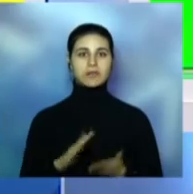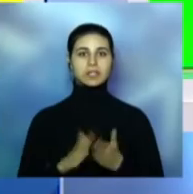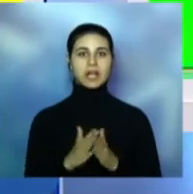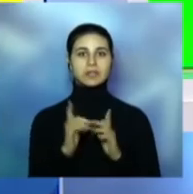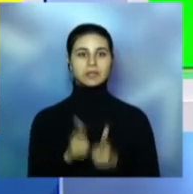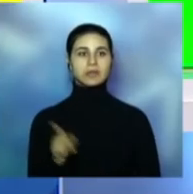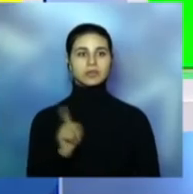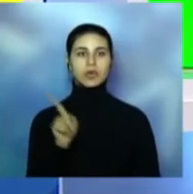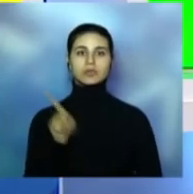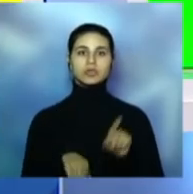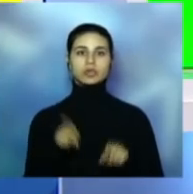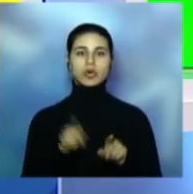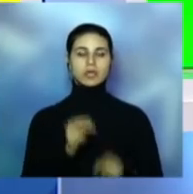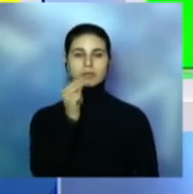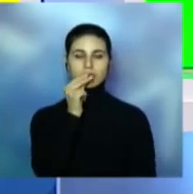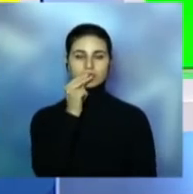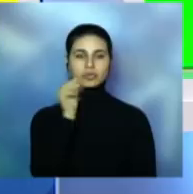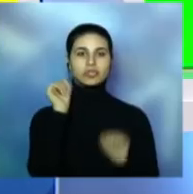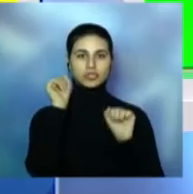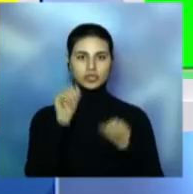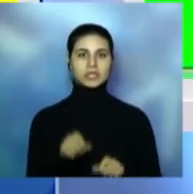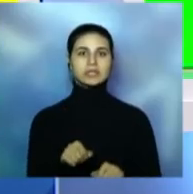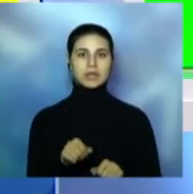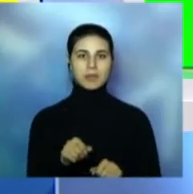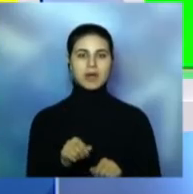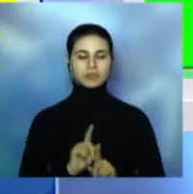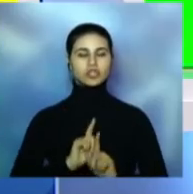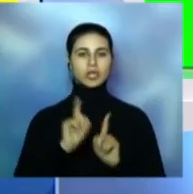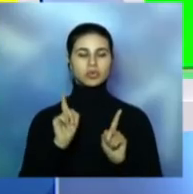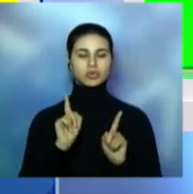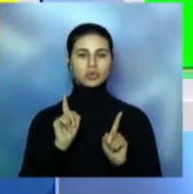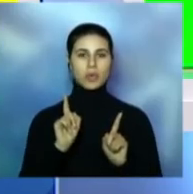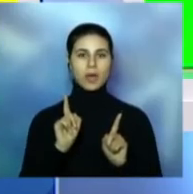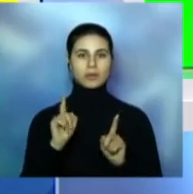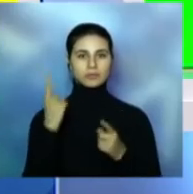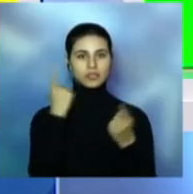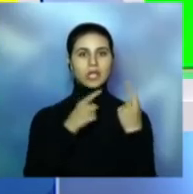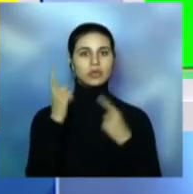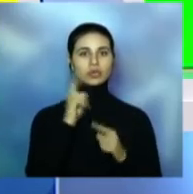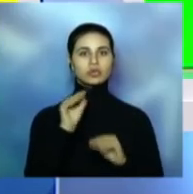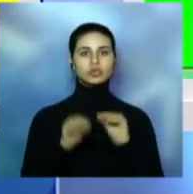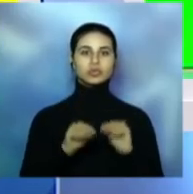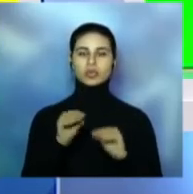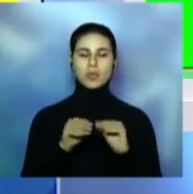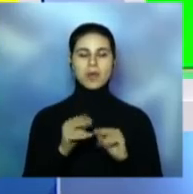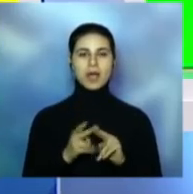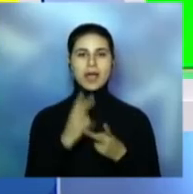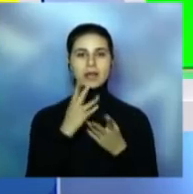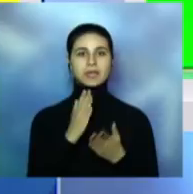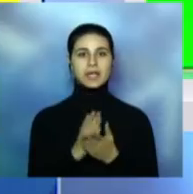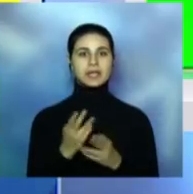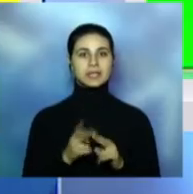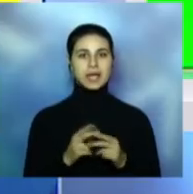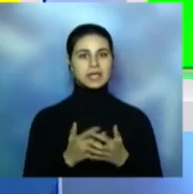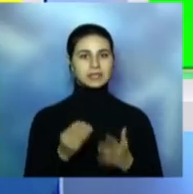ვთანხმდებით იმაზე, რომ ზოგიერთი პროდუქტით შეიძლება ჯადოსნობა და ამ პროდუქტების ჯადოსნური ეფექტი არის ესა